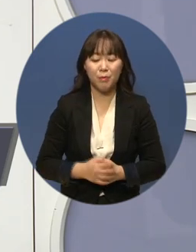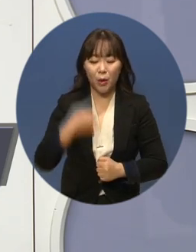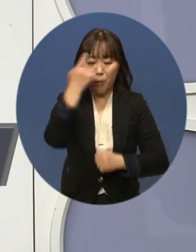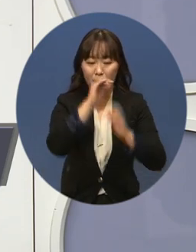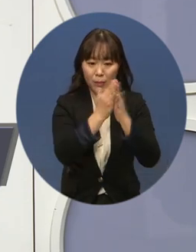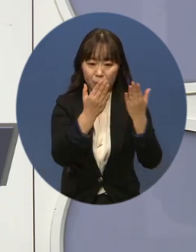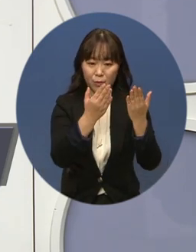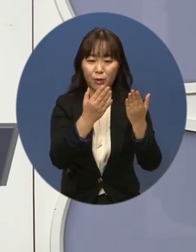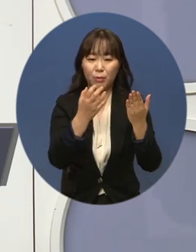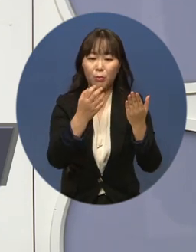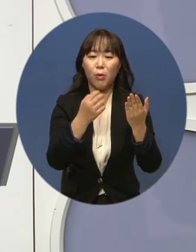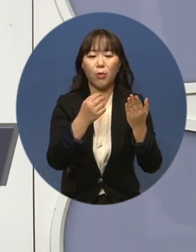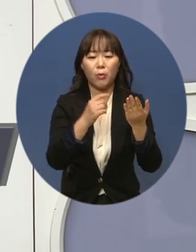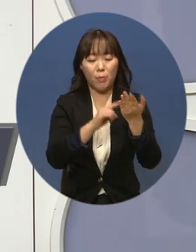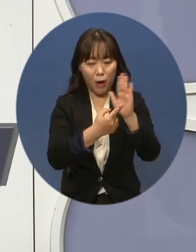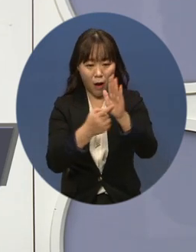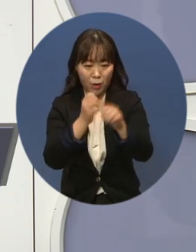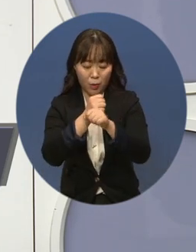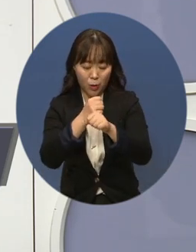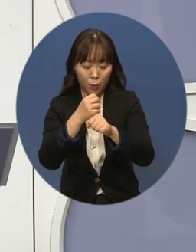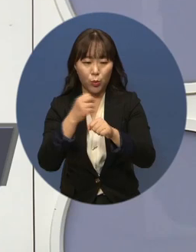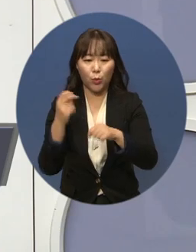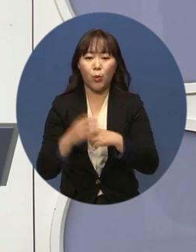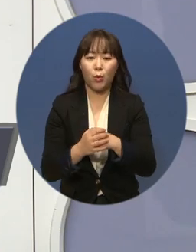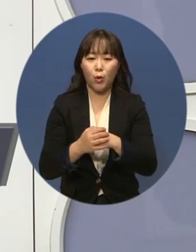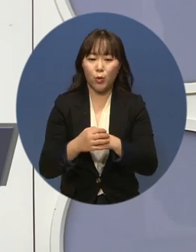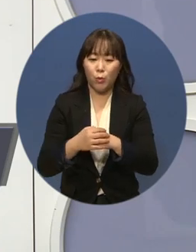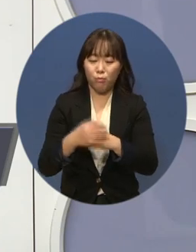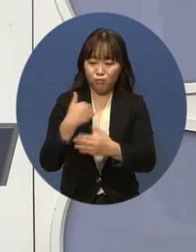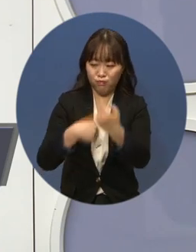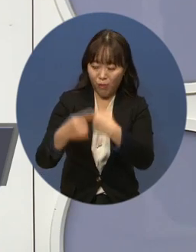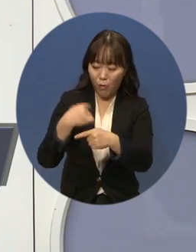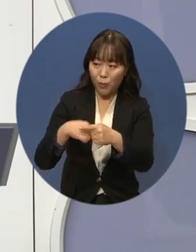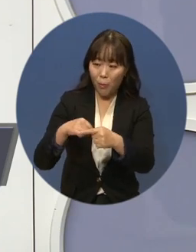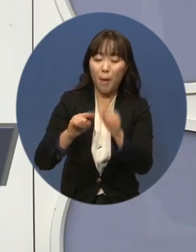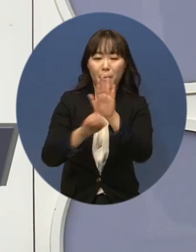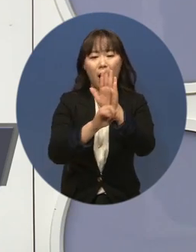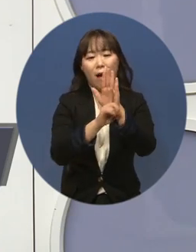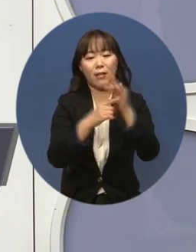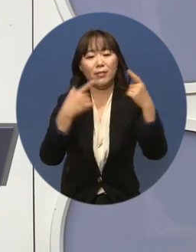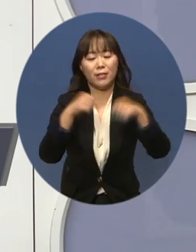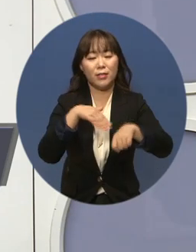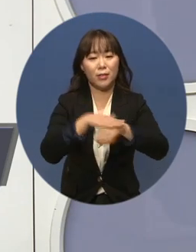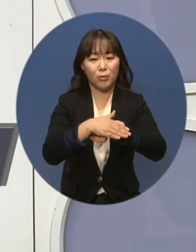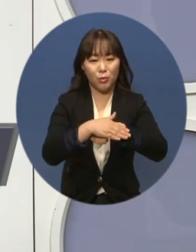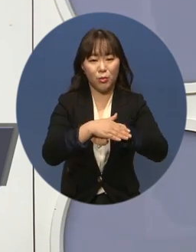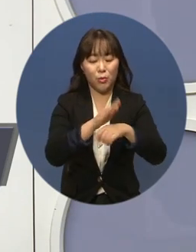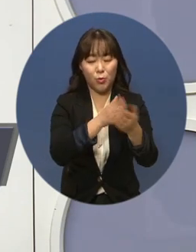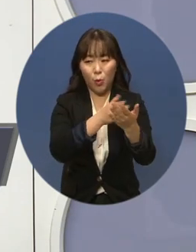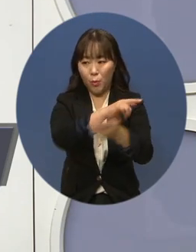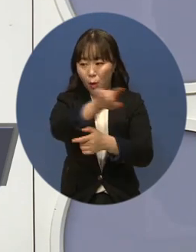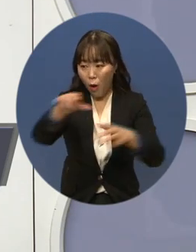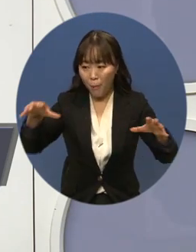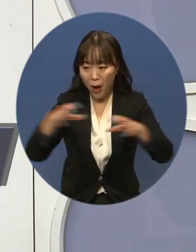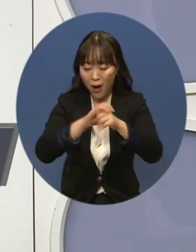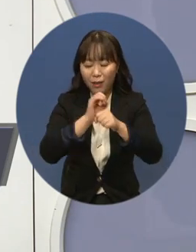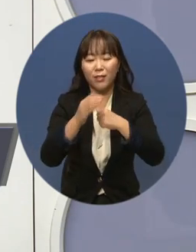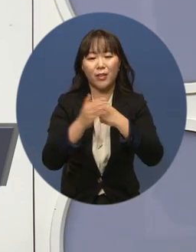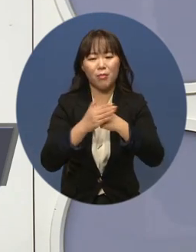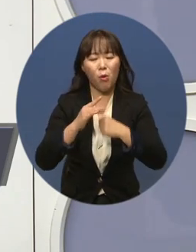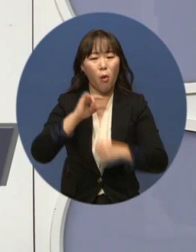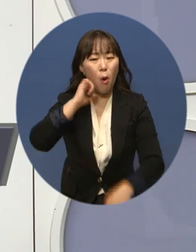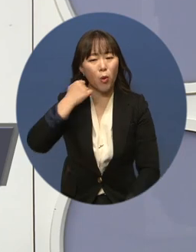통해서 견해를 내고 그것을 언론에서 이제 받아서 보도하고 이렇게 하면서 여론이 형성되기 때문에 굉장히